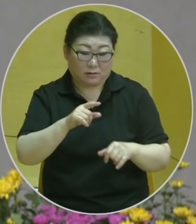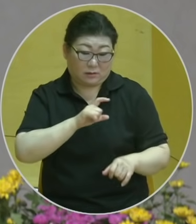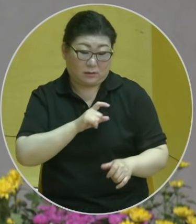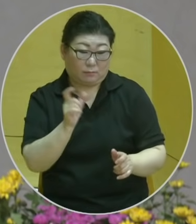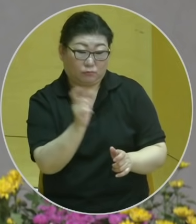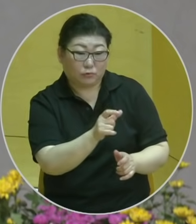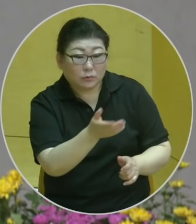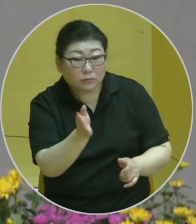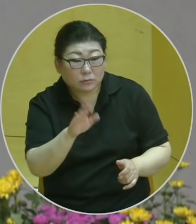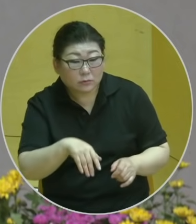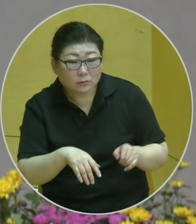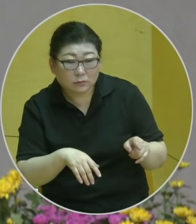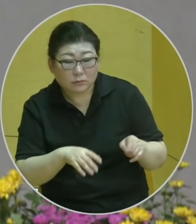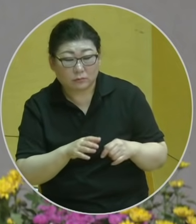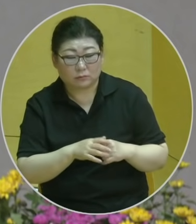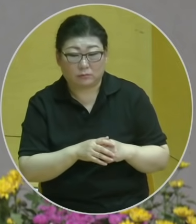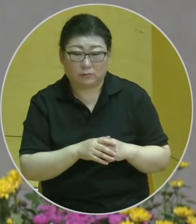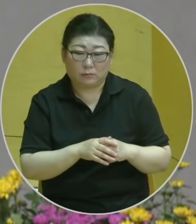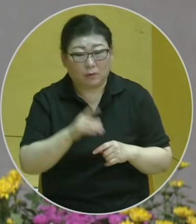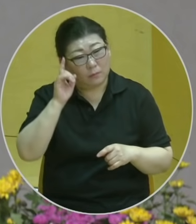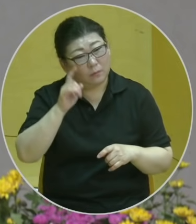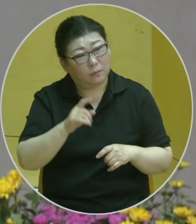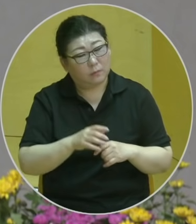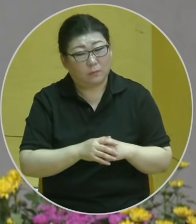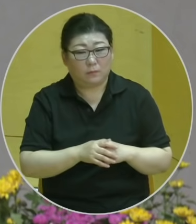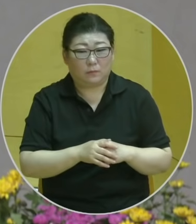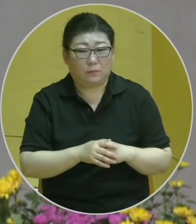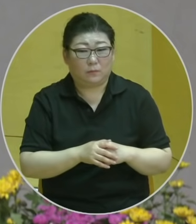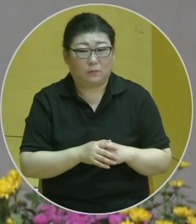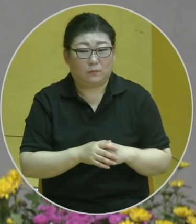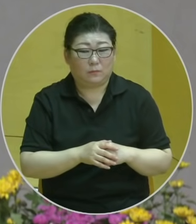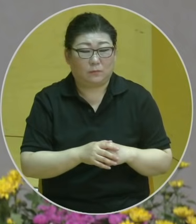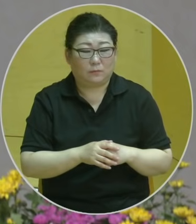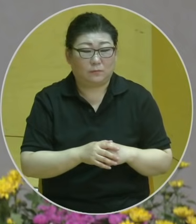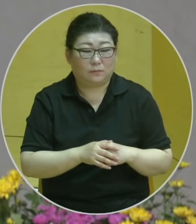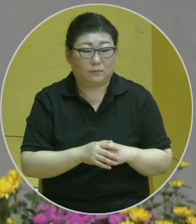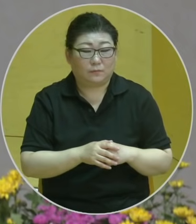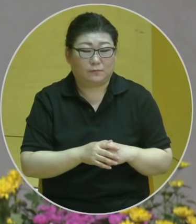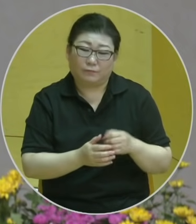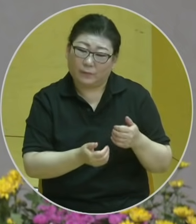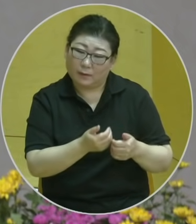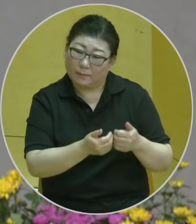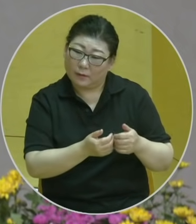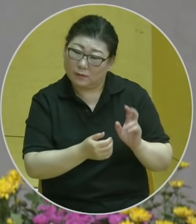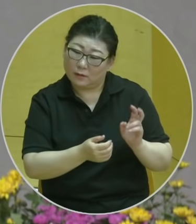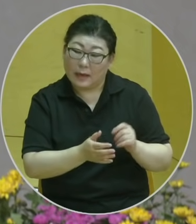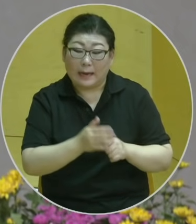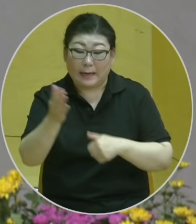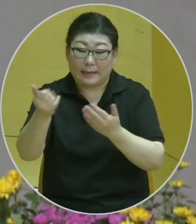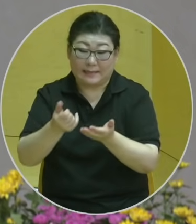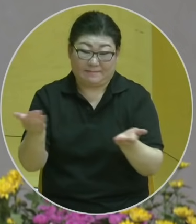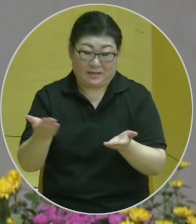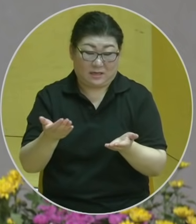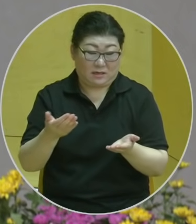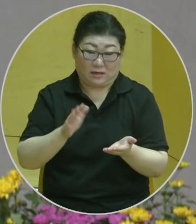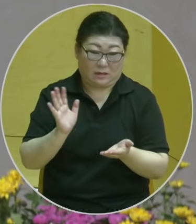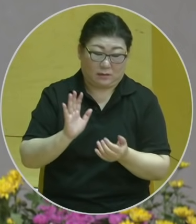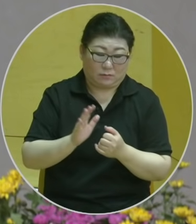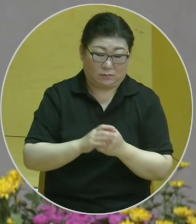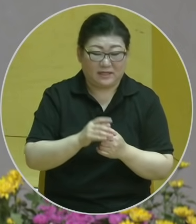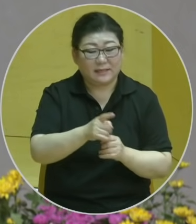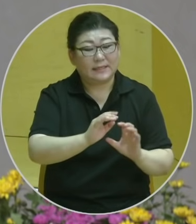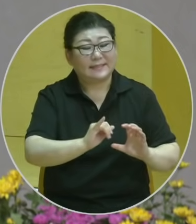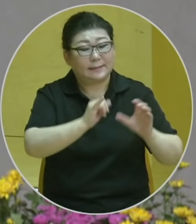마태에게 굉장히 고민이 있었던 것 같습니다. 갈등이 있었던 것 같습니다. 그래서 하나님의 일을 하며 사는 사람보다는 이